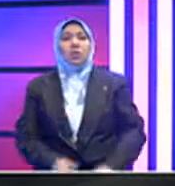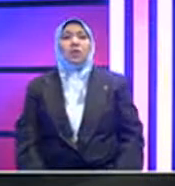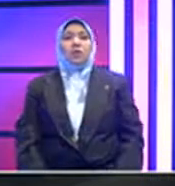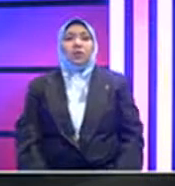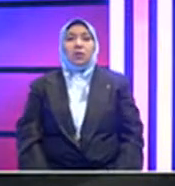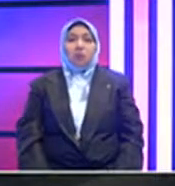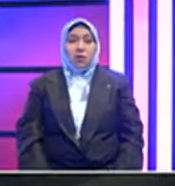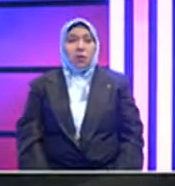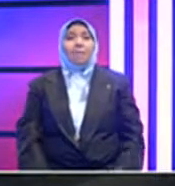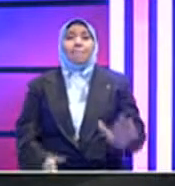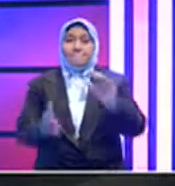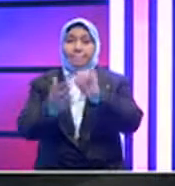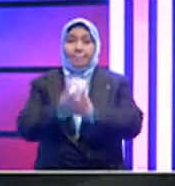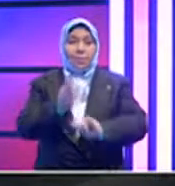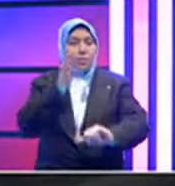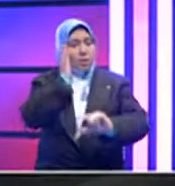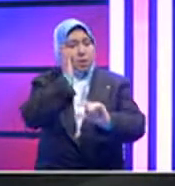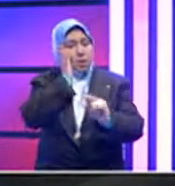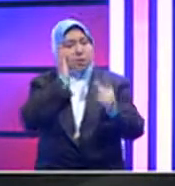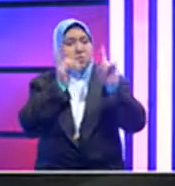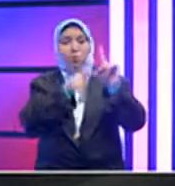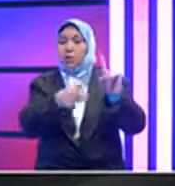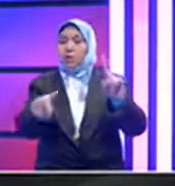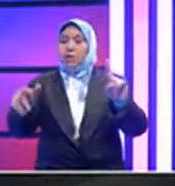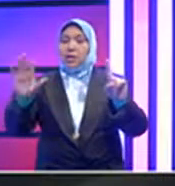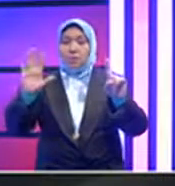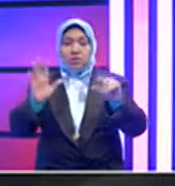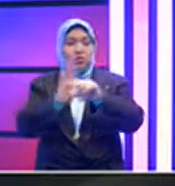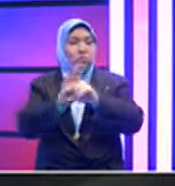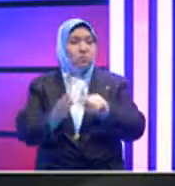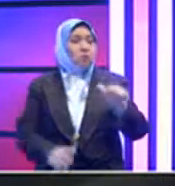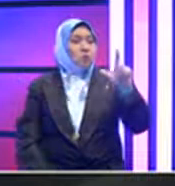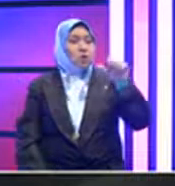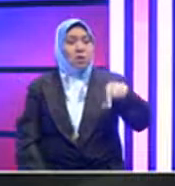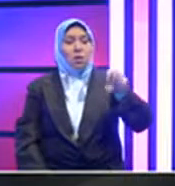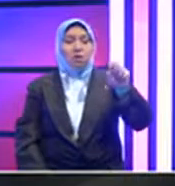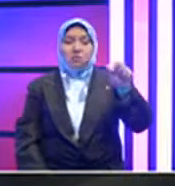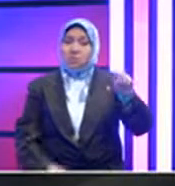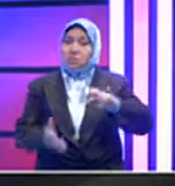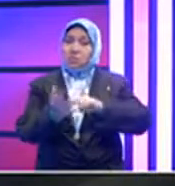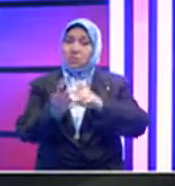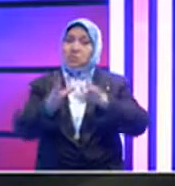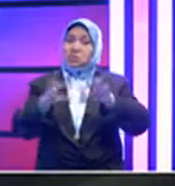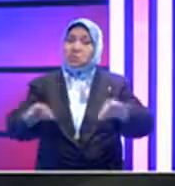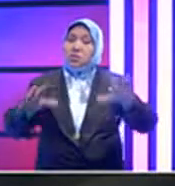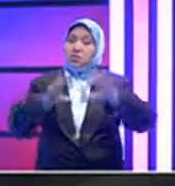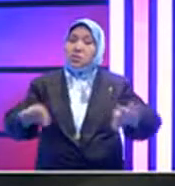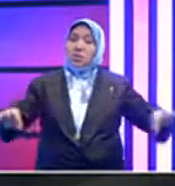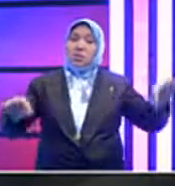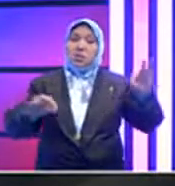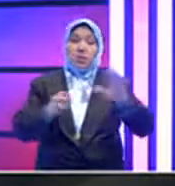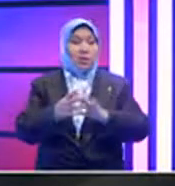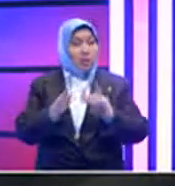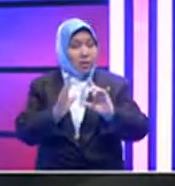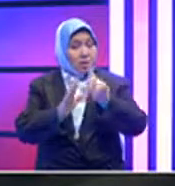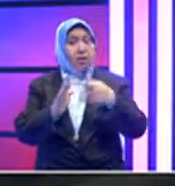Solo Maxim 8 ayat 1 hingga 5 daripada surah Al Kahfi Syaikh memulai narcos situ Maksudnya kisah-kisah akhirnya kisah-kisah dan